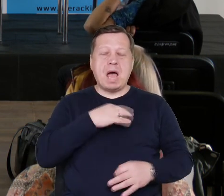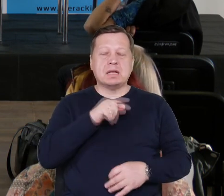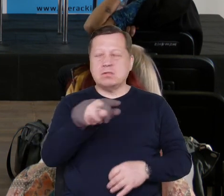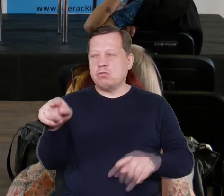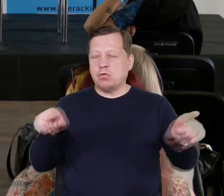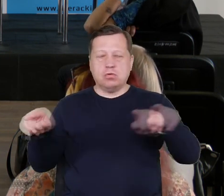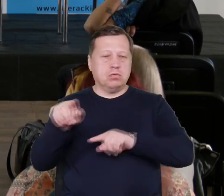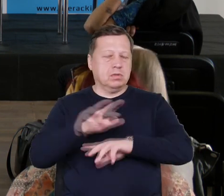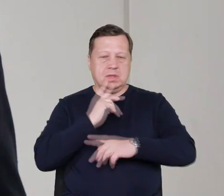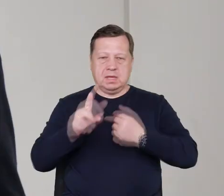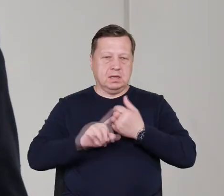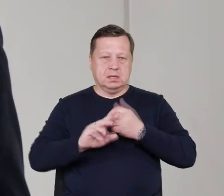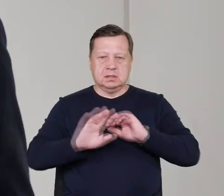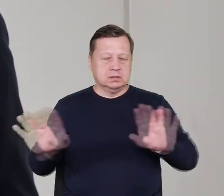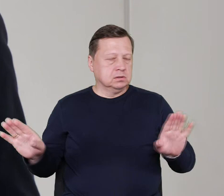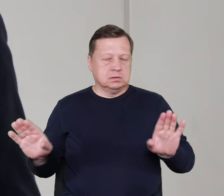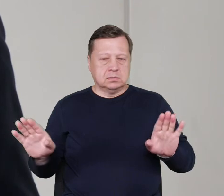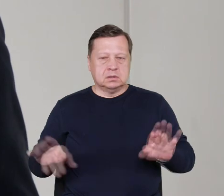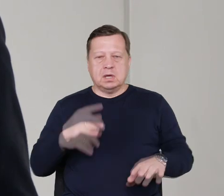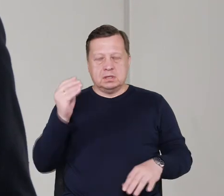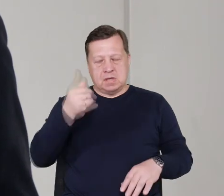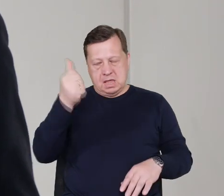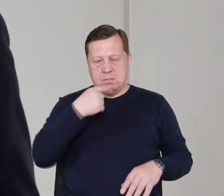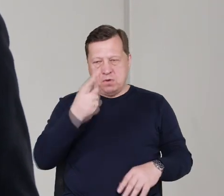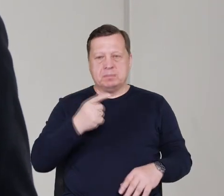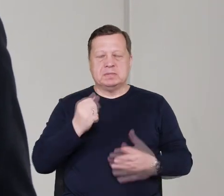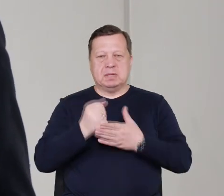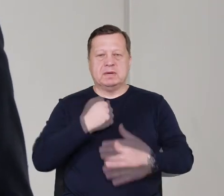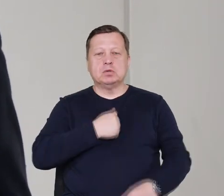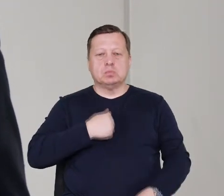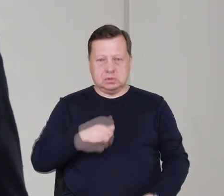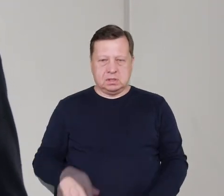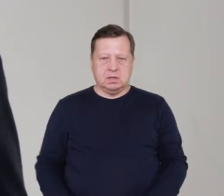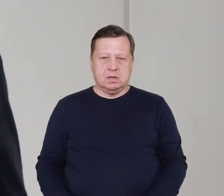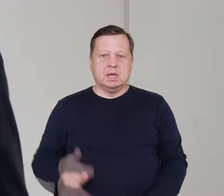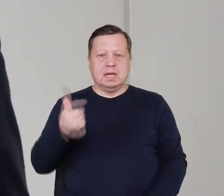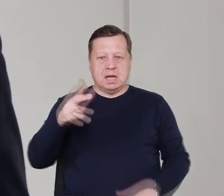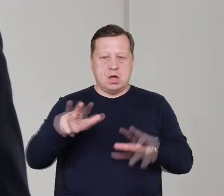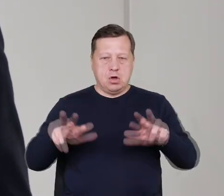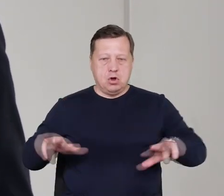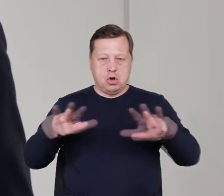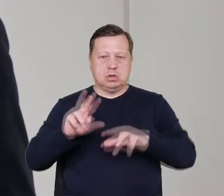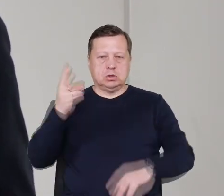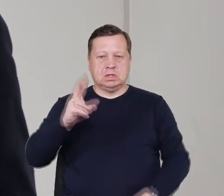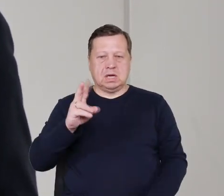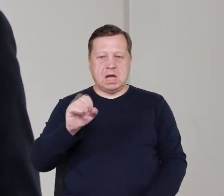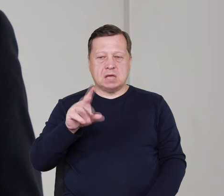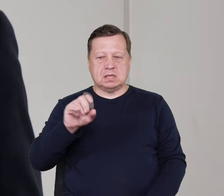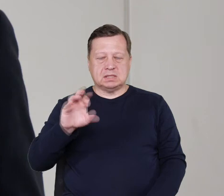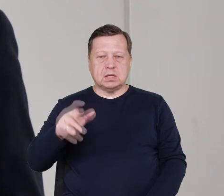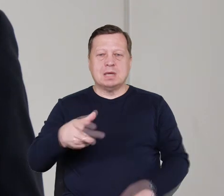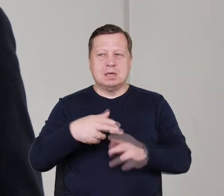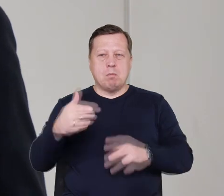że jeszcze ostatnia bardzo taka smutna refleksja przyjmujemy co roku Kilka godzin z Kazachstanu Polaków z